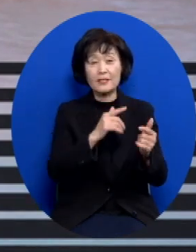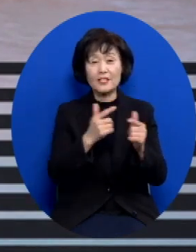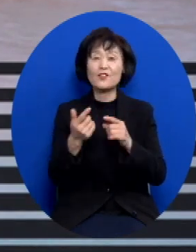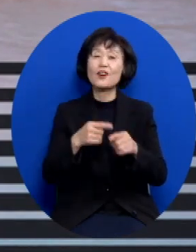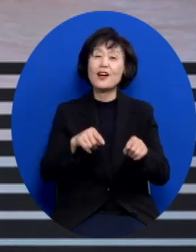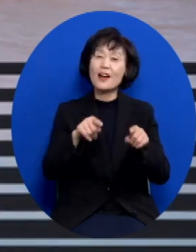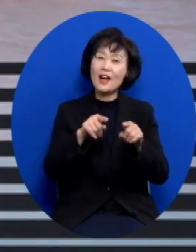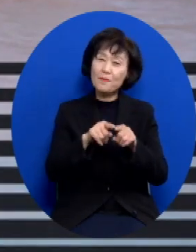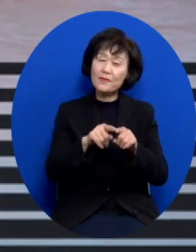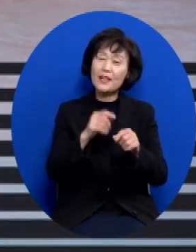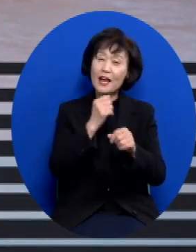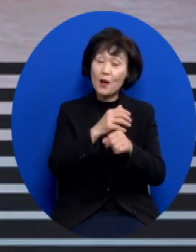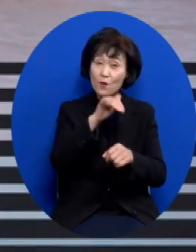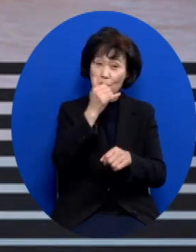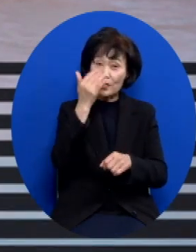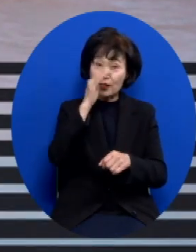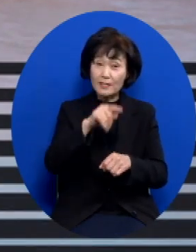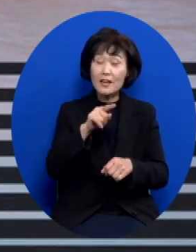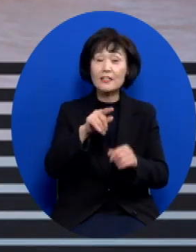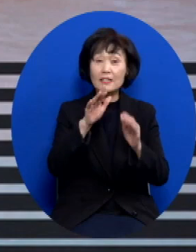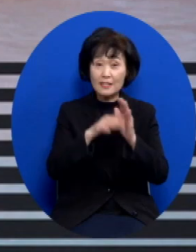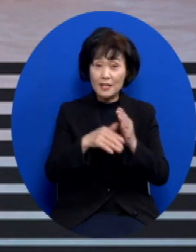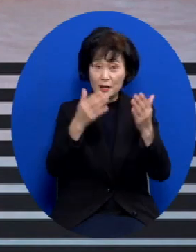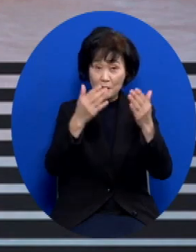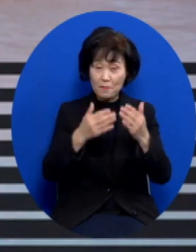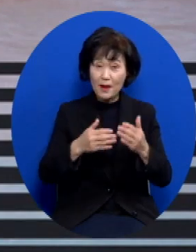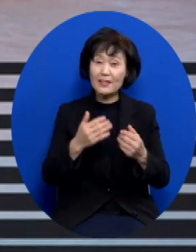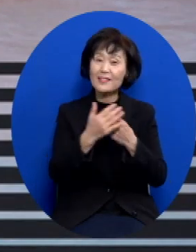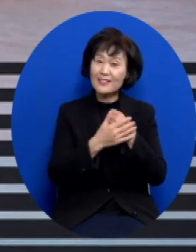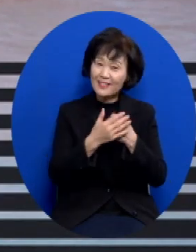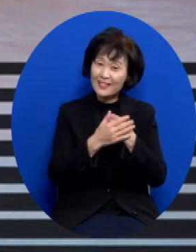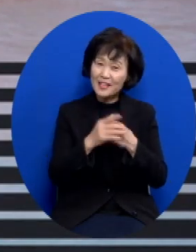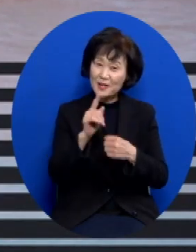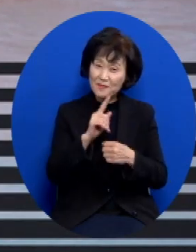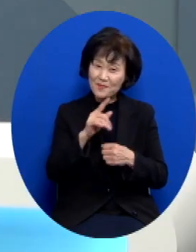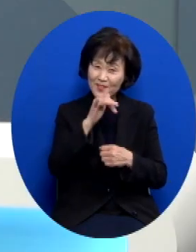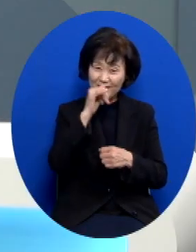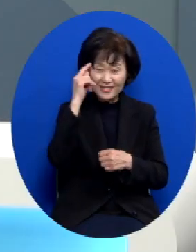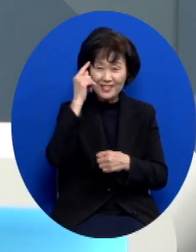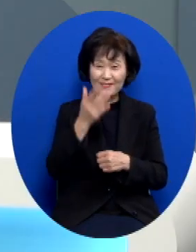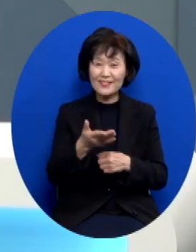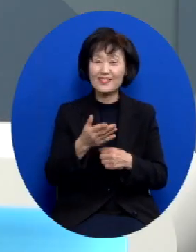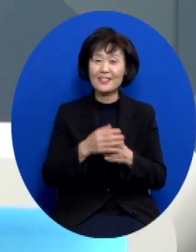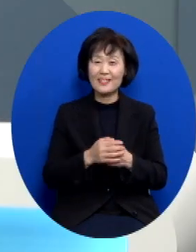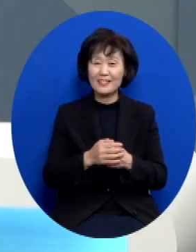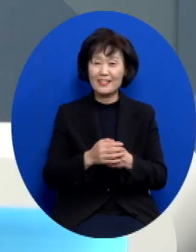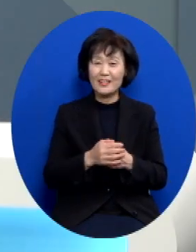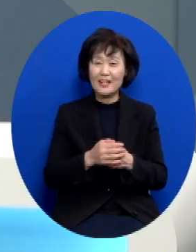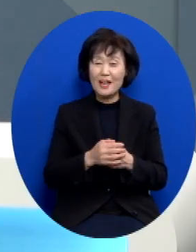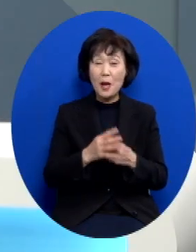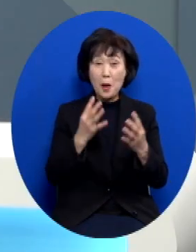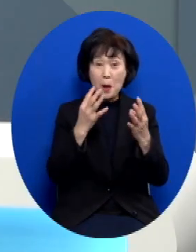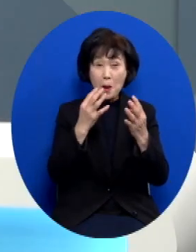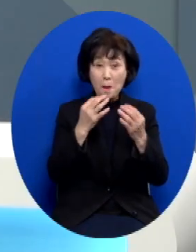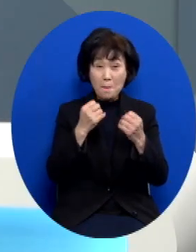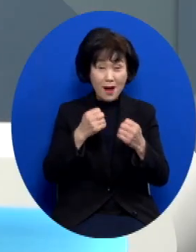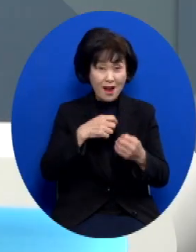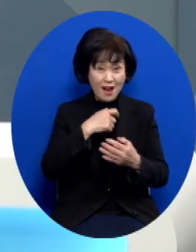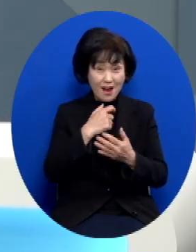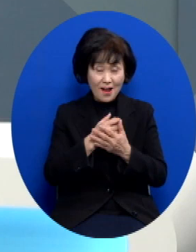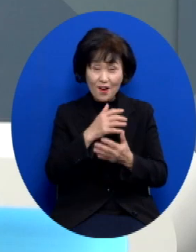했는데 그때 받았던 은혜들 함께 나눠주시면 좋겠습니다. 네, 많은 간증들이 있는데요.